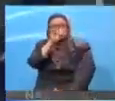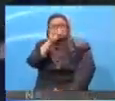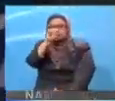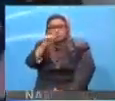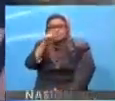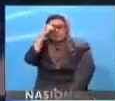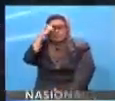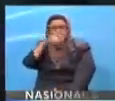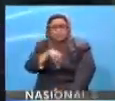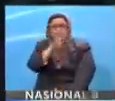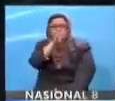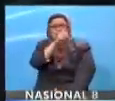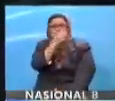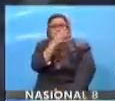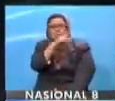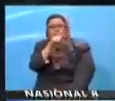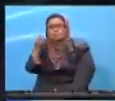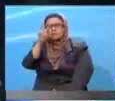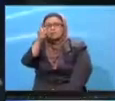2015-2019.